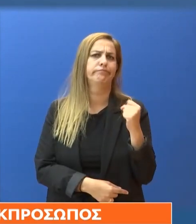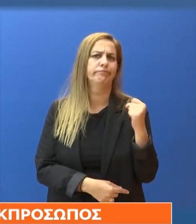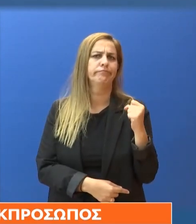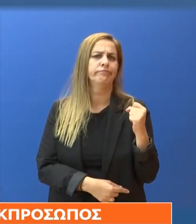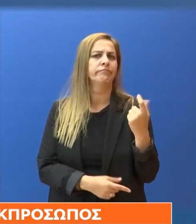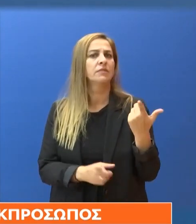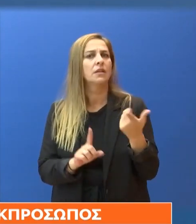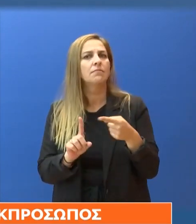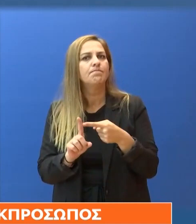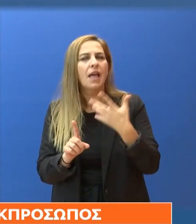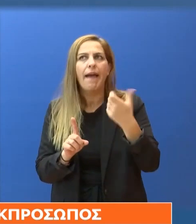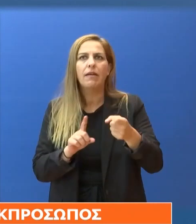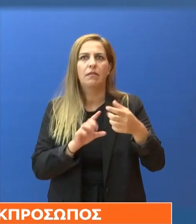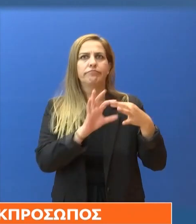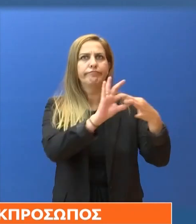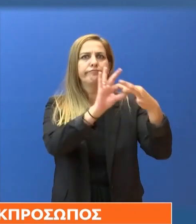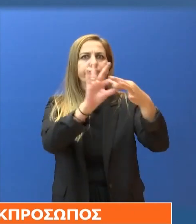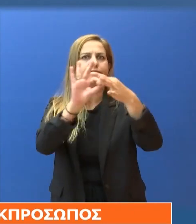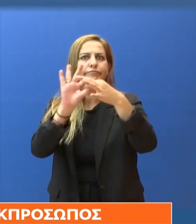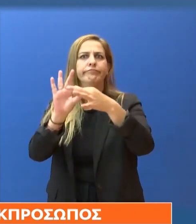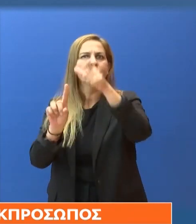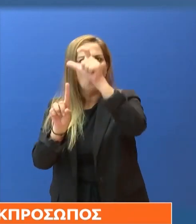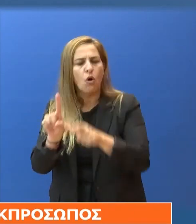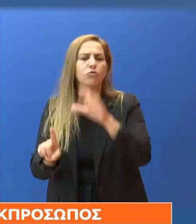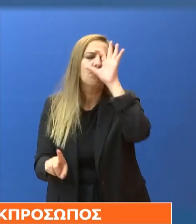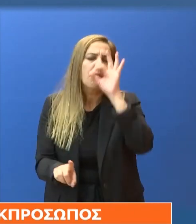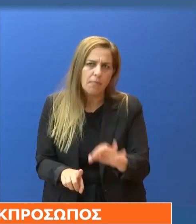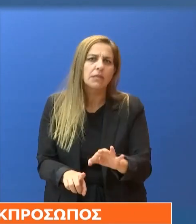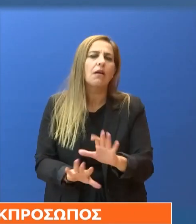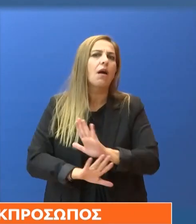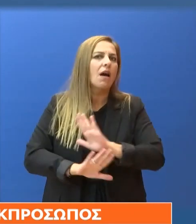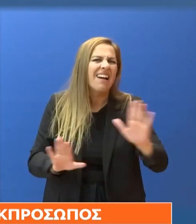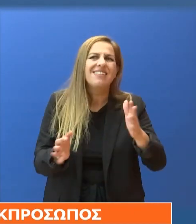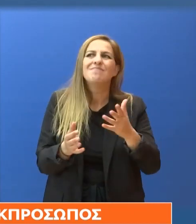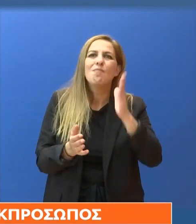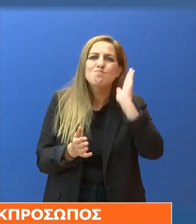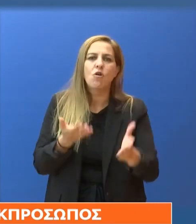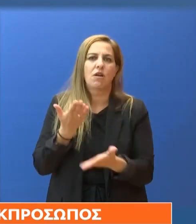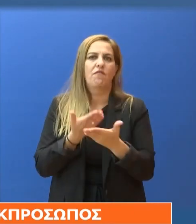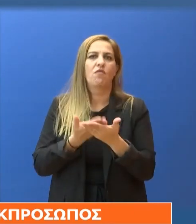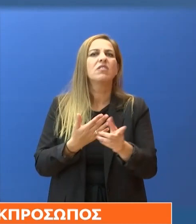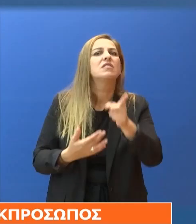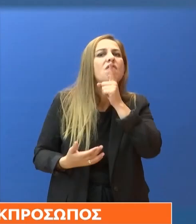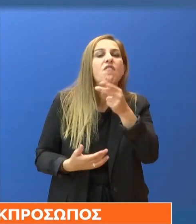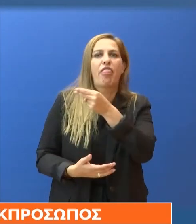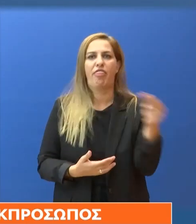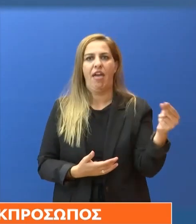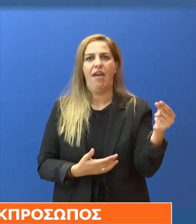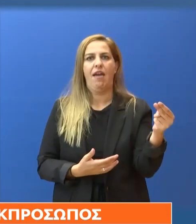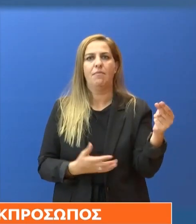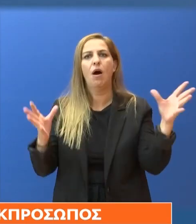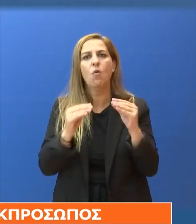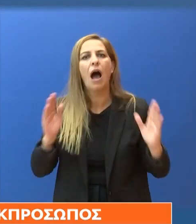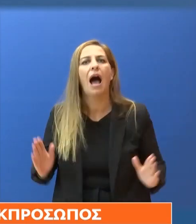οι σχέσεις που έχει αποτελούν την καλύτερη εγγύηση ότι μπορεί να βοηθήσει όπως απαιτείται και όπως πρέπει για